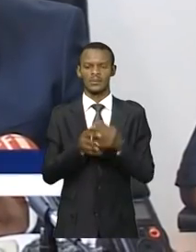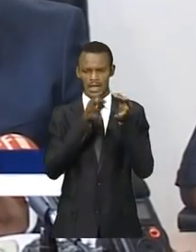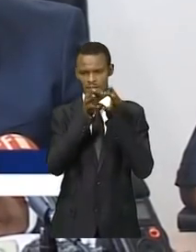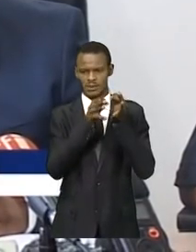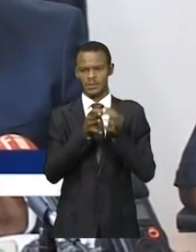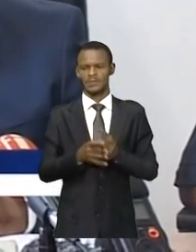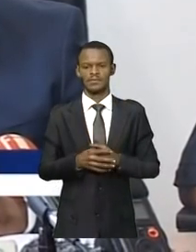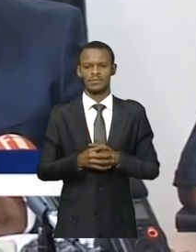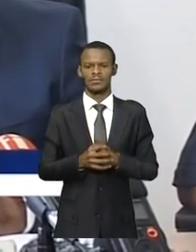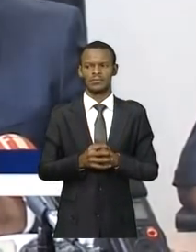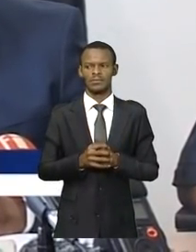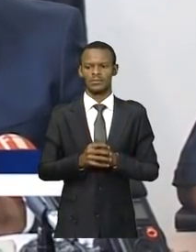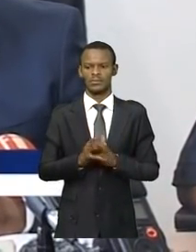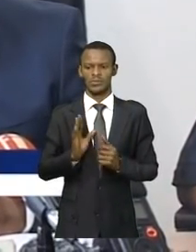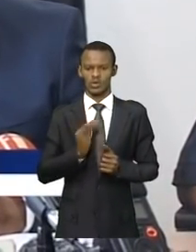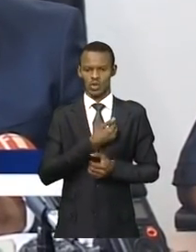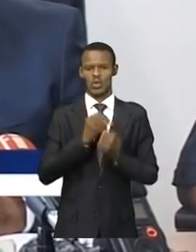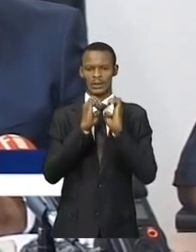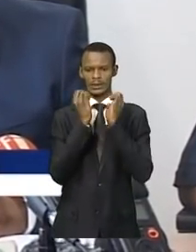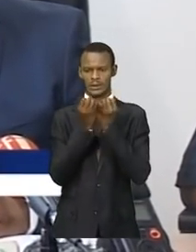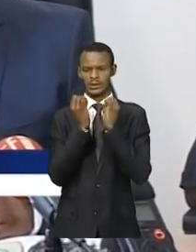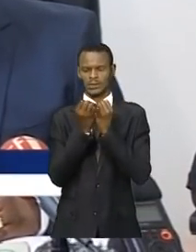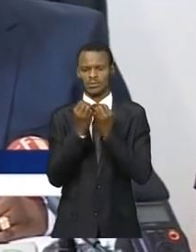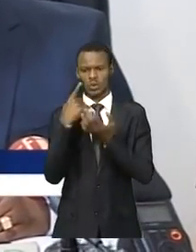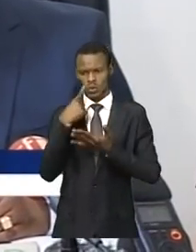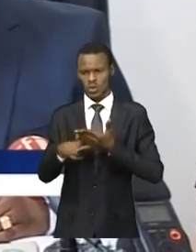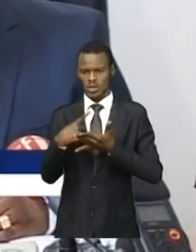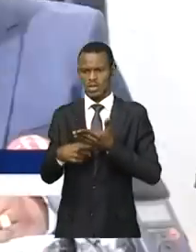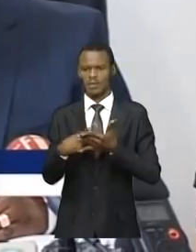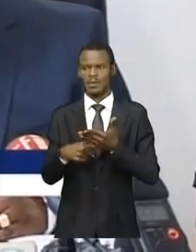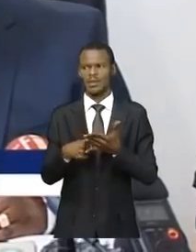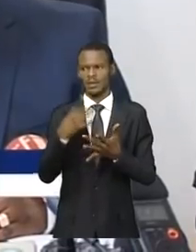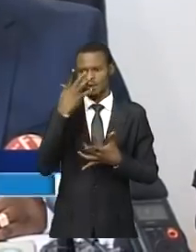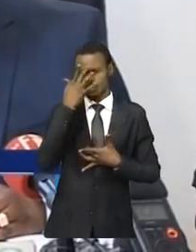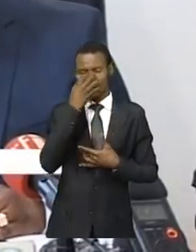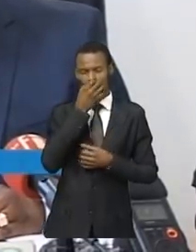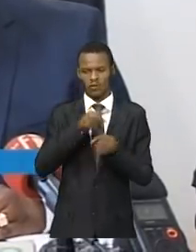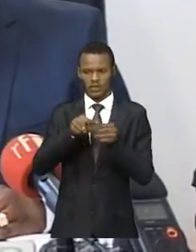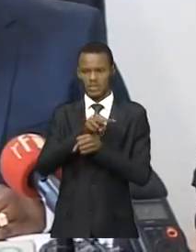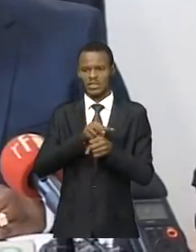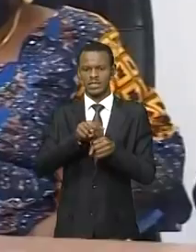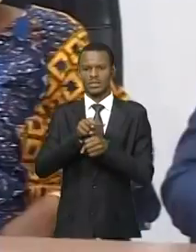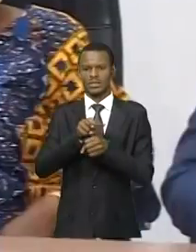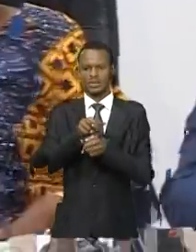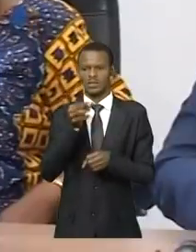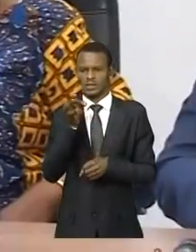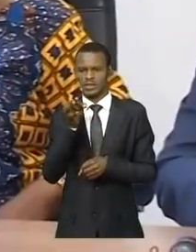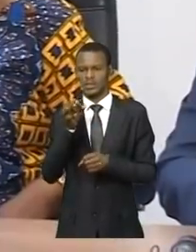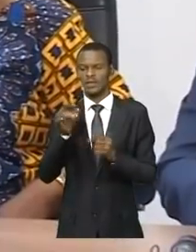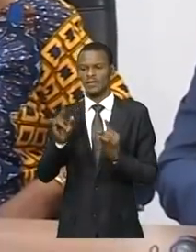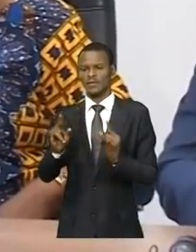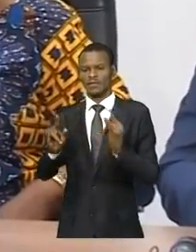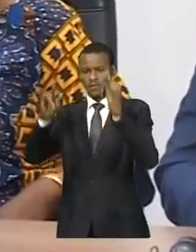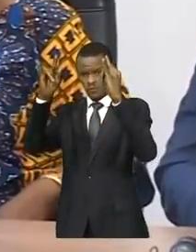été alertées d'une suspicion des cas de COVID-19 dans un immeuble situé dans la commune de la Gombe. Dépêchée sur le